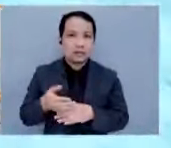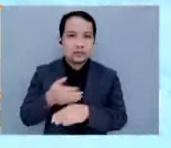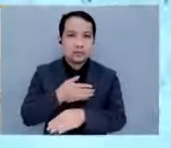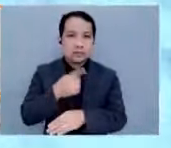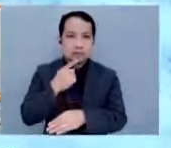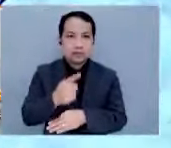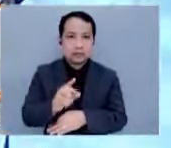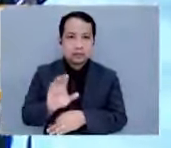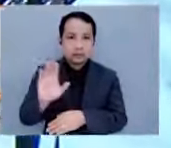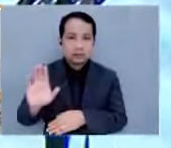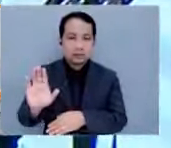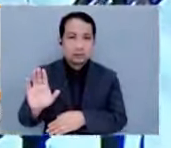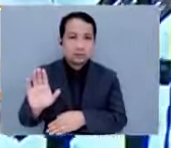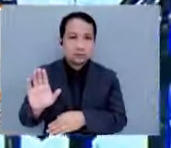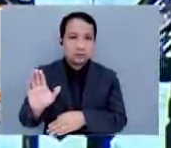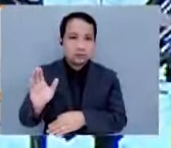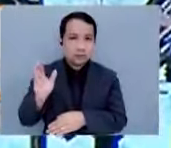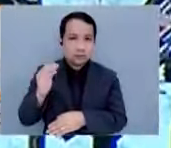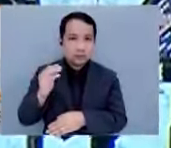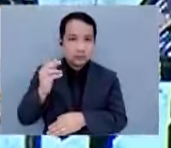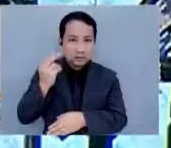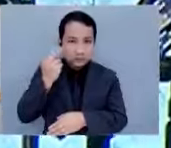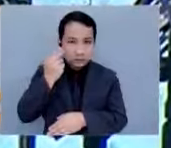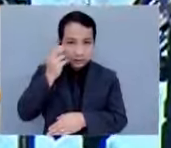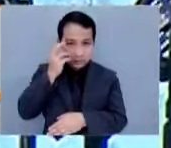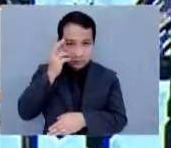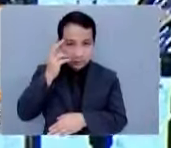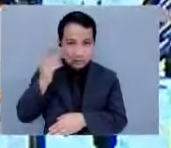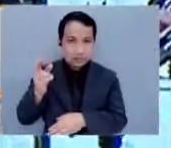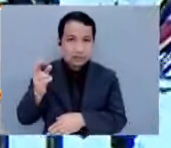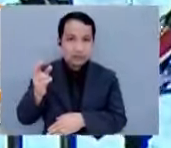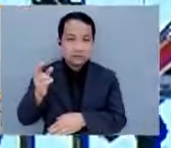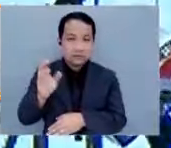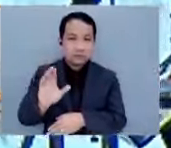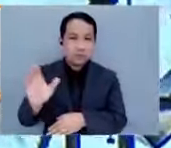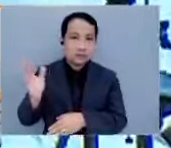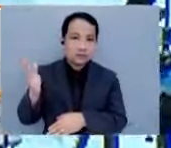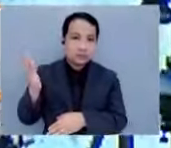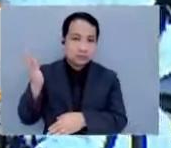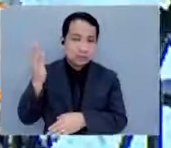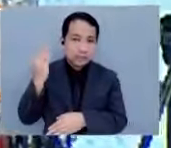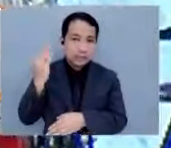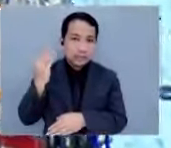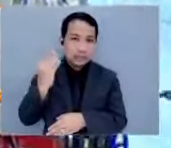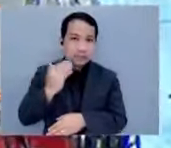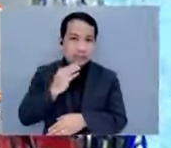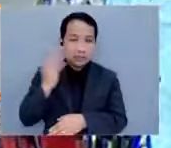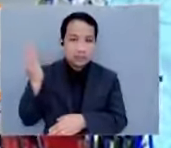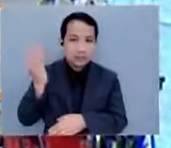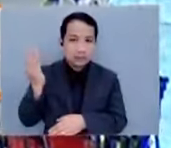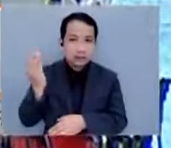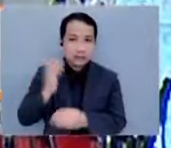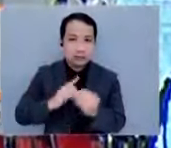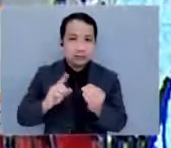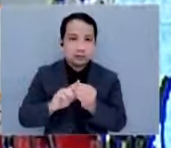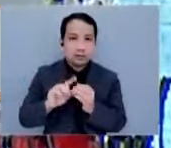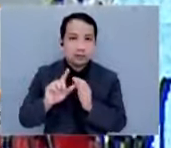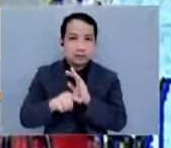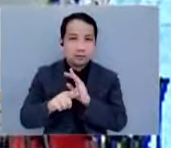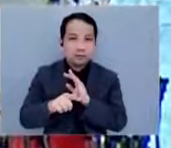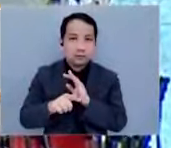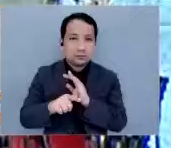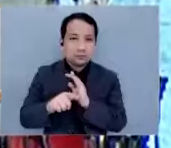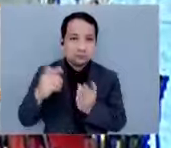din si Attorney Harry Roque na dating tagapagsalita ni dating Pangulong Rodrigo Duterte. Kumpirmado naman na maya-maya darating na